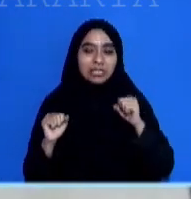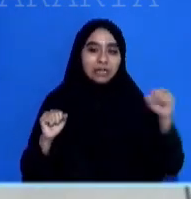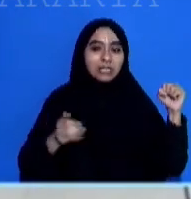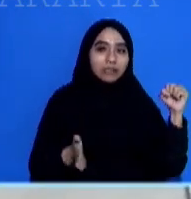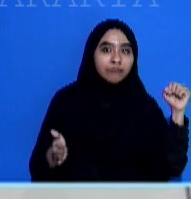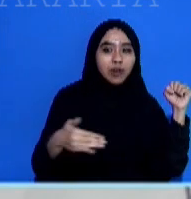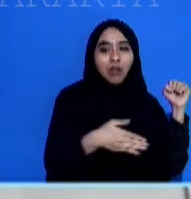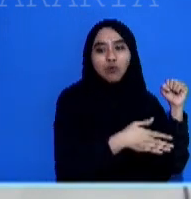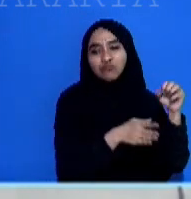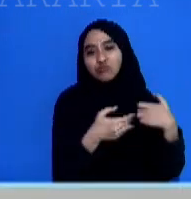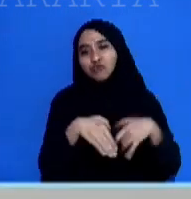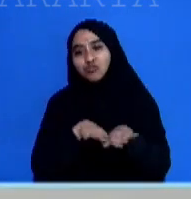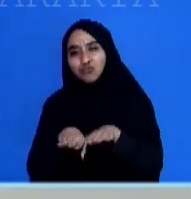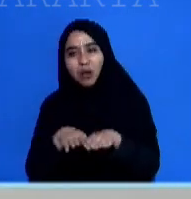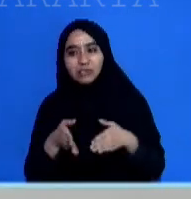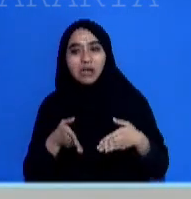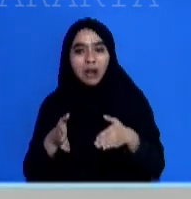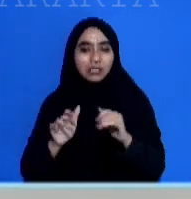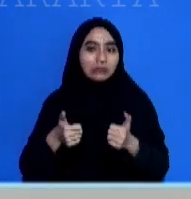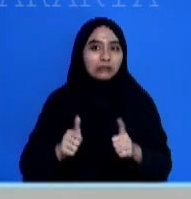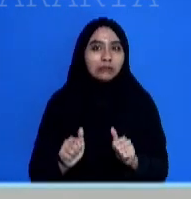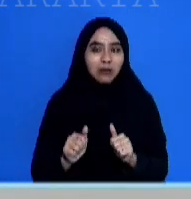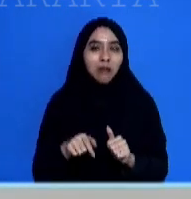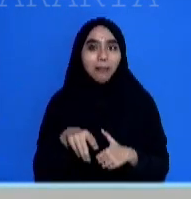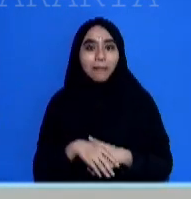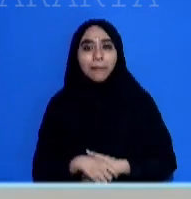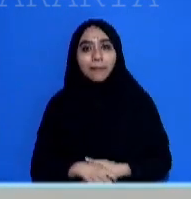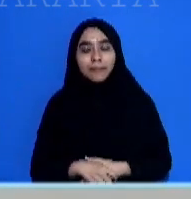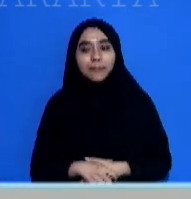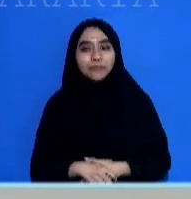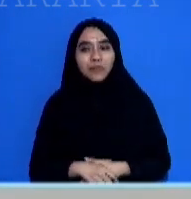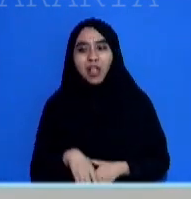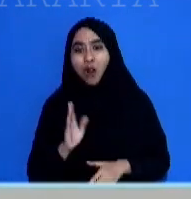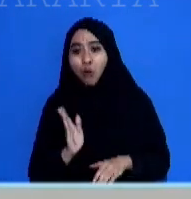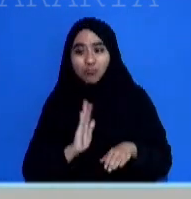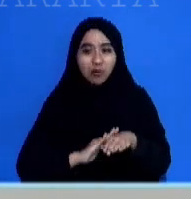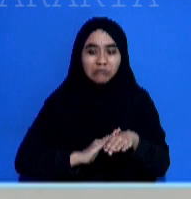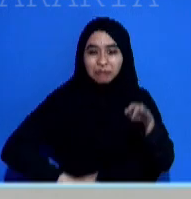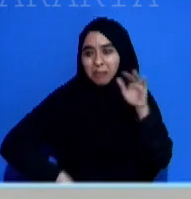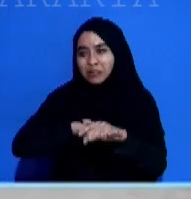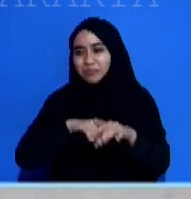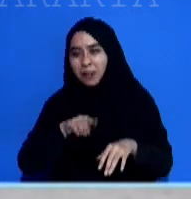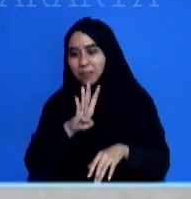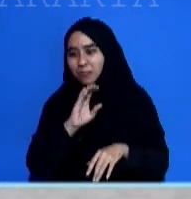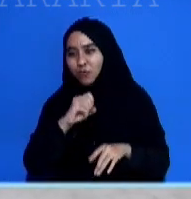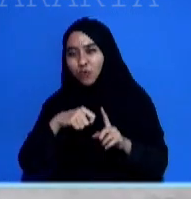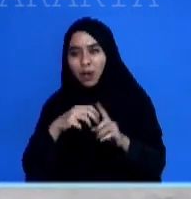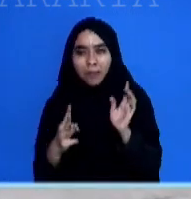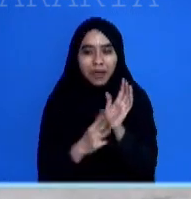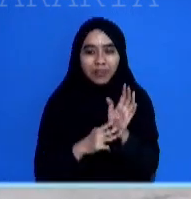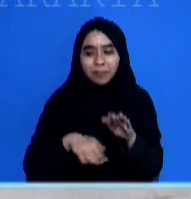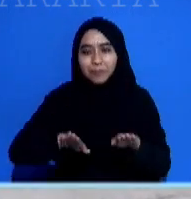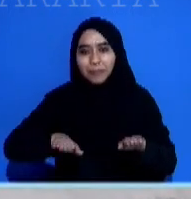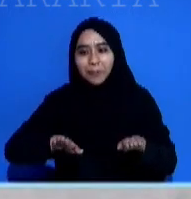dicor dan siap untuk dilintasi karena itu pengendara diminta melaju dengan kecepatan maksimal 40 km/j di sisi